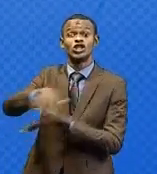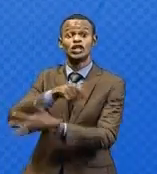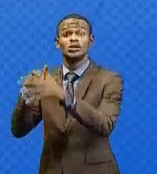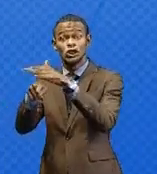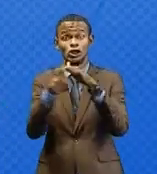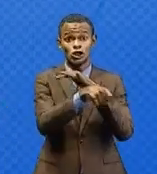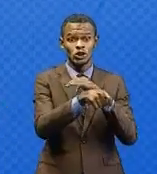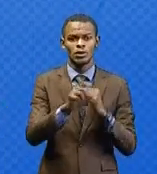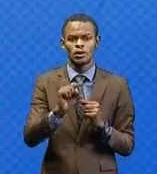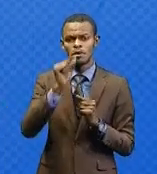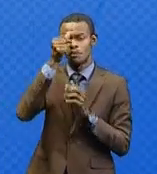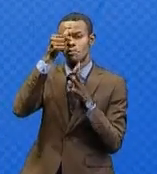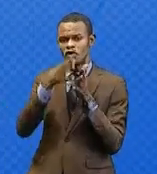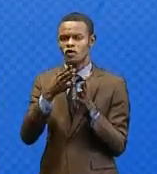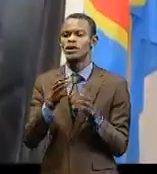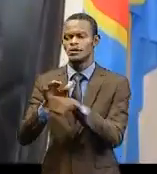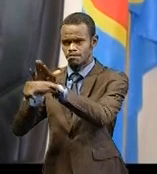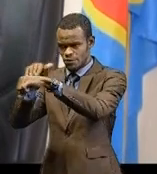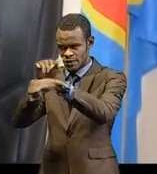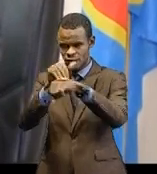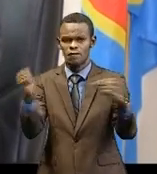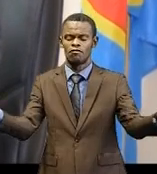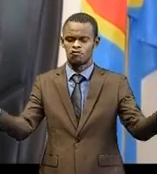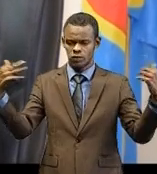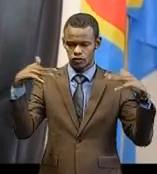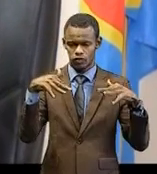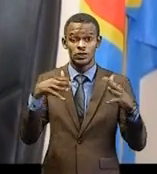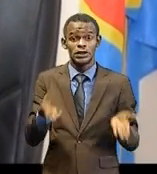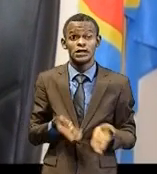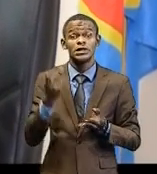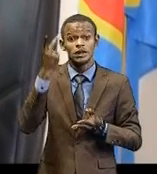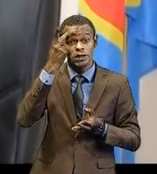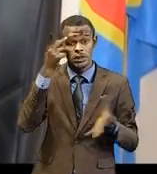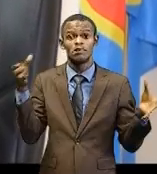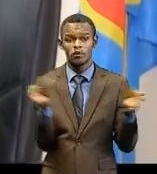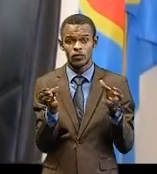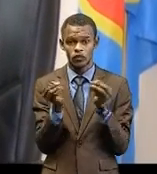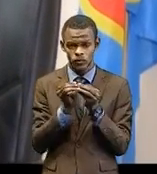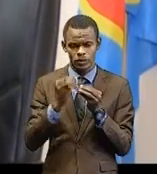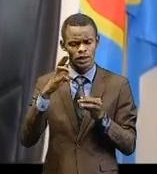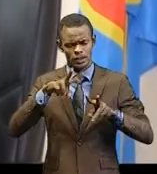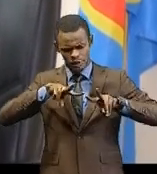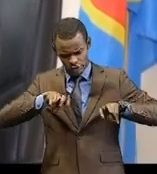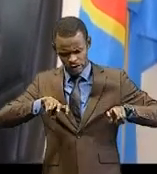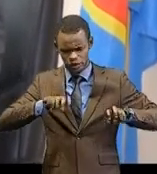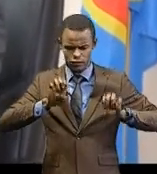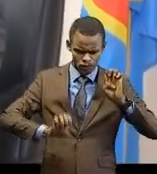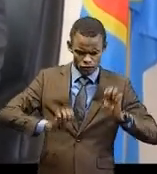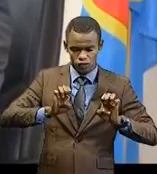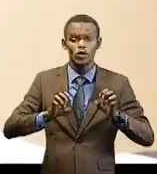susmentionnées ont été invitées à Kinshasa pour évaluer et chercher des réponses appropriées à cette situation.